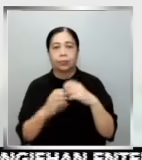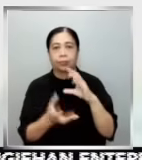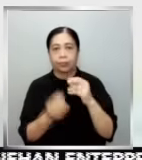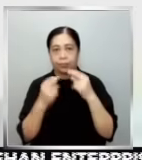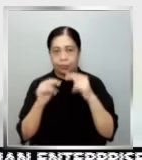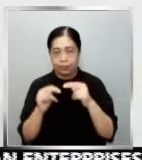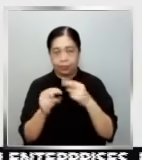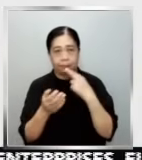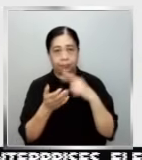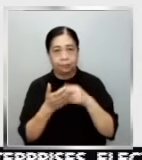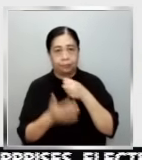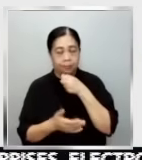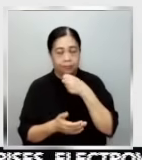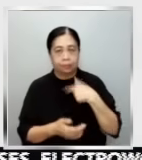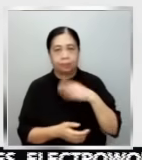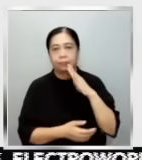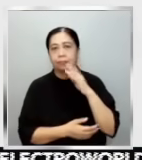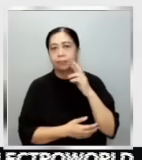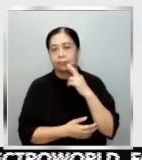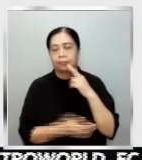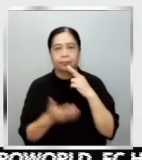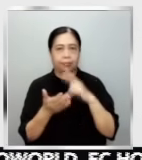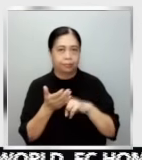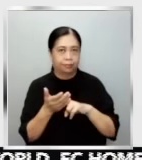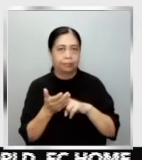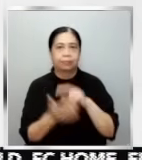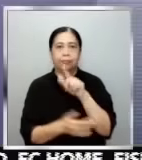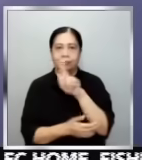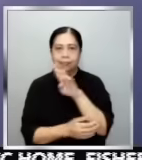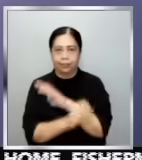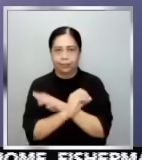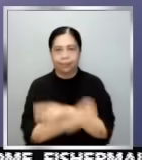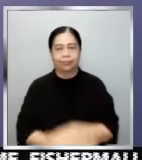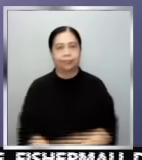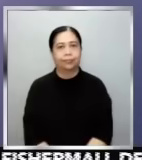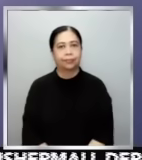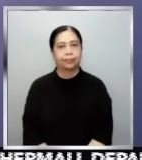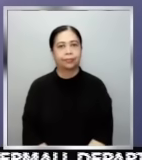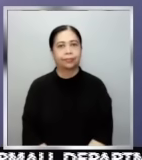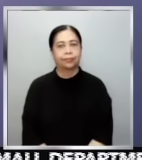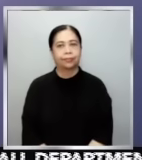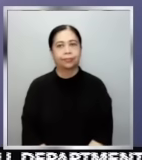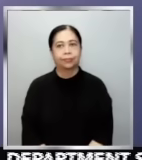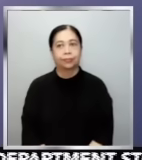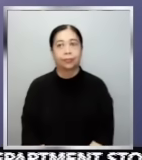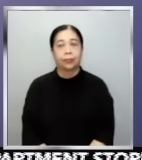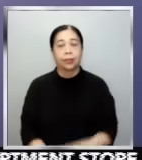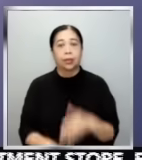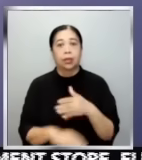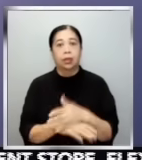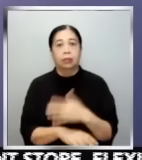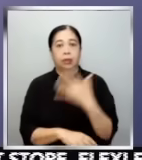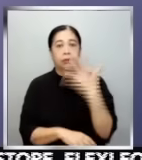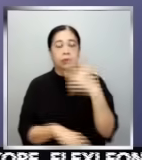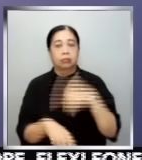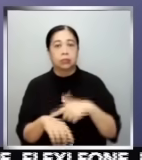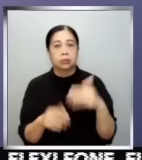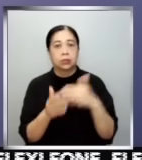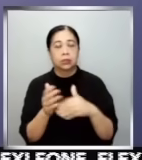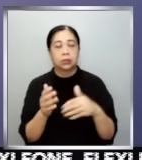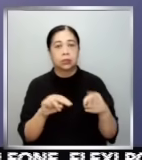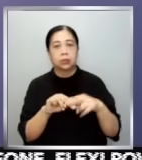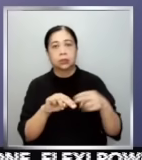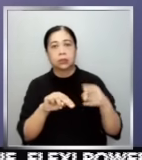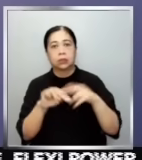bernadet reyas nakatutok 24 oras matapos ang limang sunod-sunod na taas presyo sa